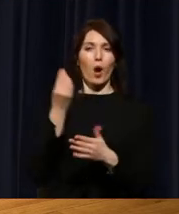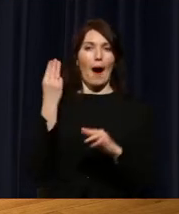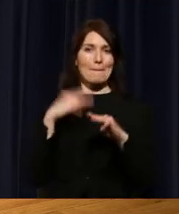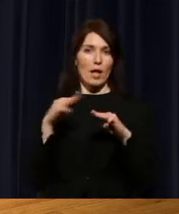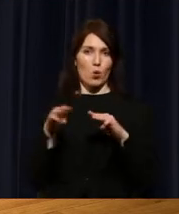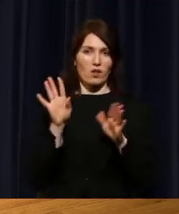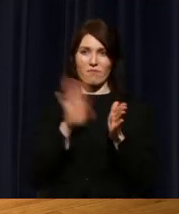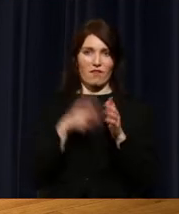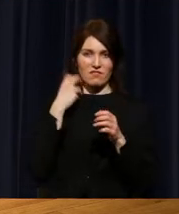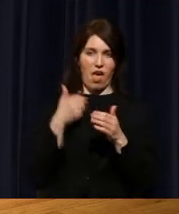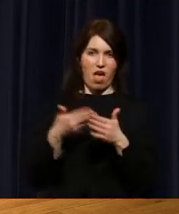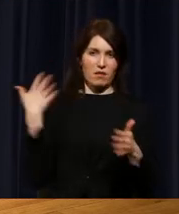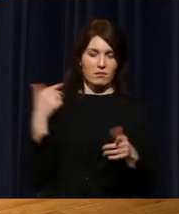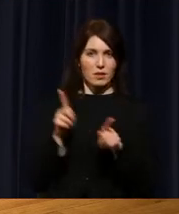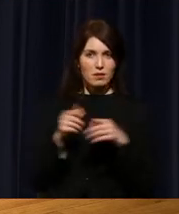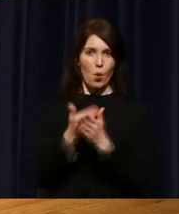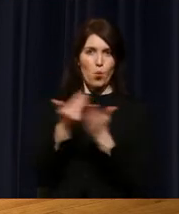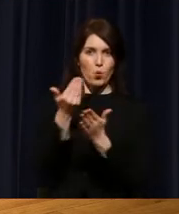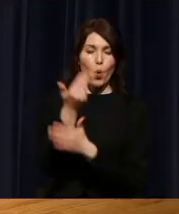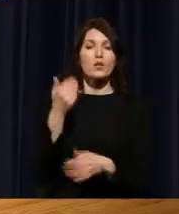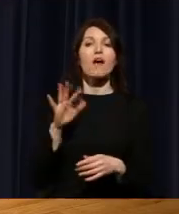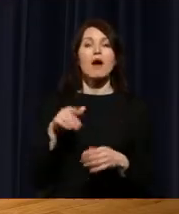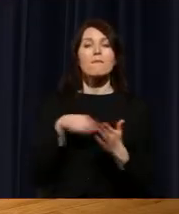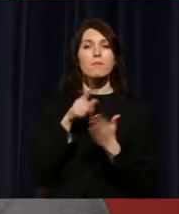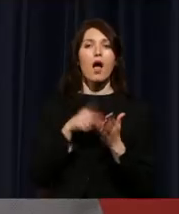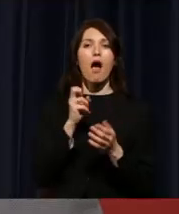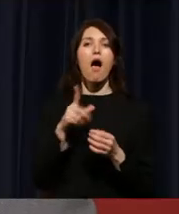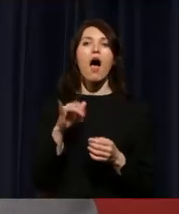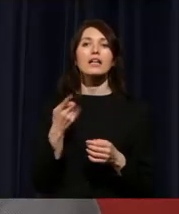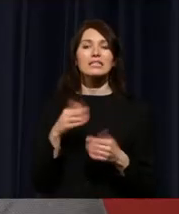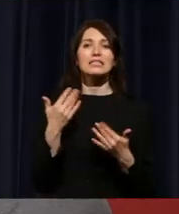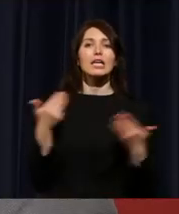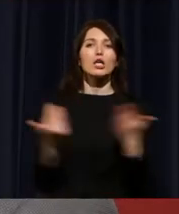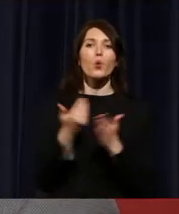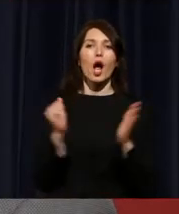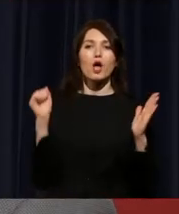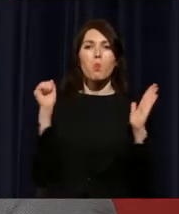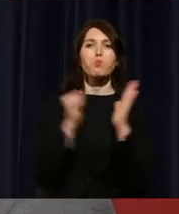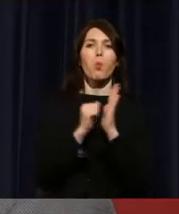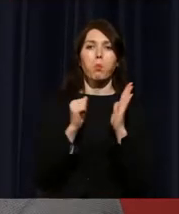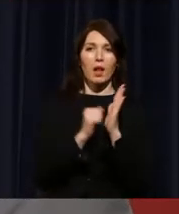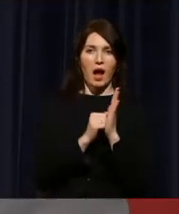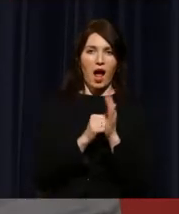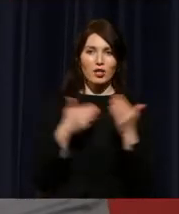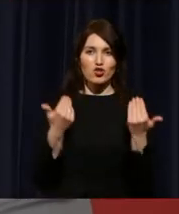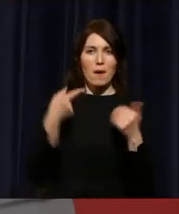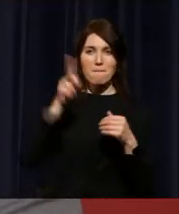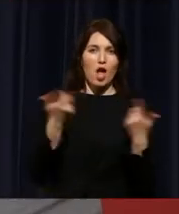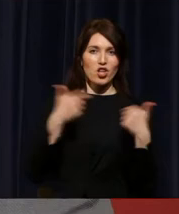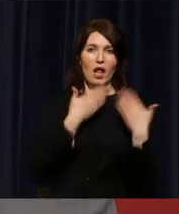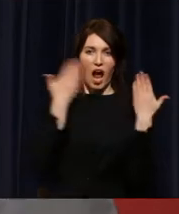metodēm. Mēs noteikti varētu pajautāt Kārlim, cik daudz viņš ir jaunākās publikācijas šī mēneša laikā izlasījis. Es domāju,